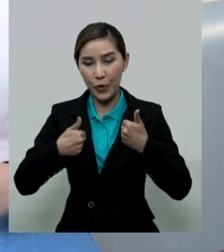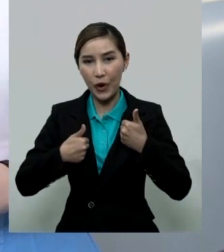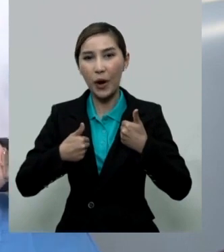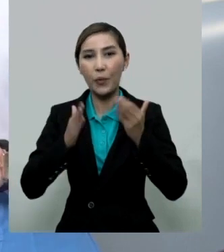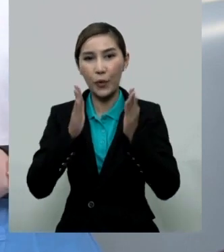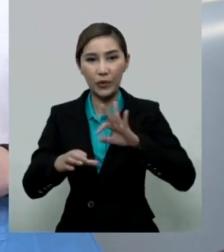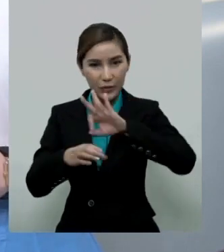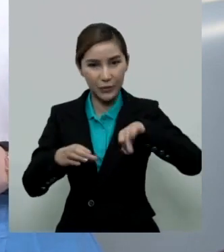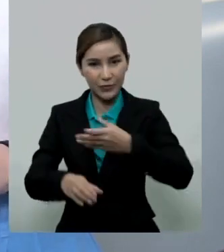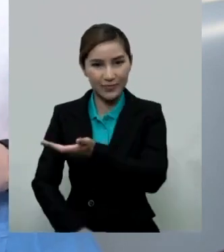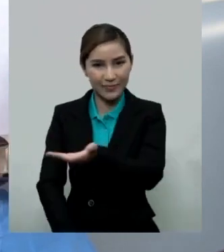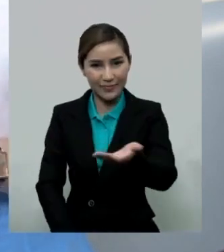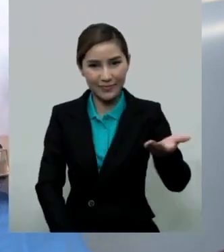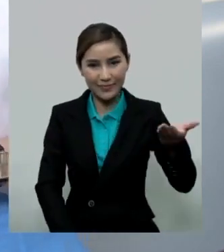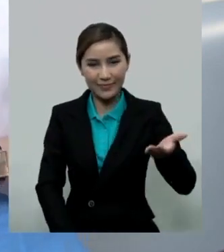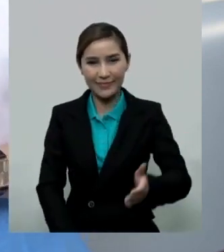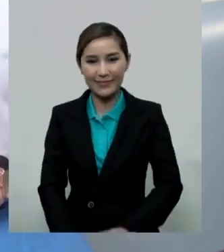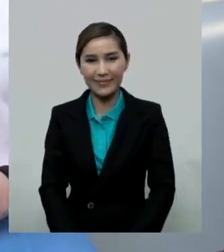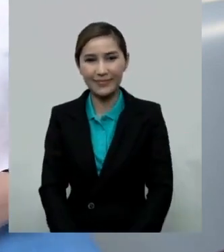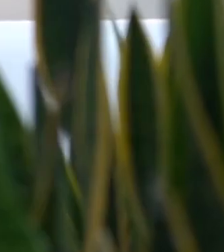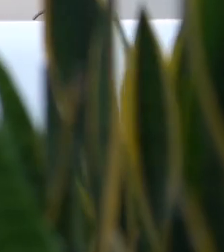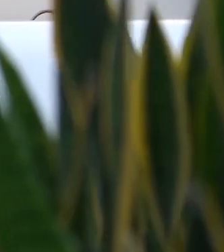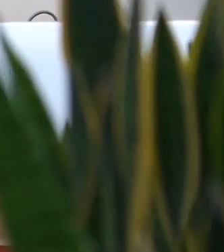ยกันกับพี่ๆบาริสต้าที่นี่กันค่ะ